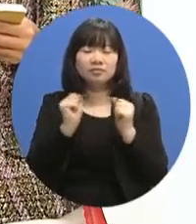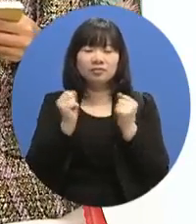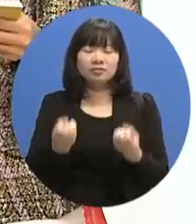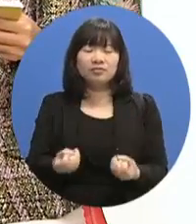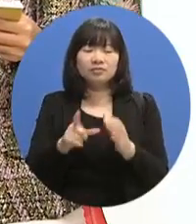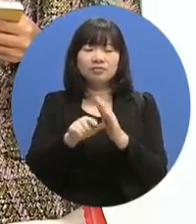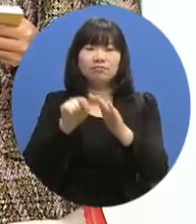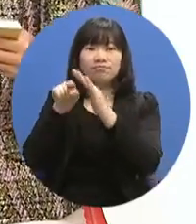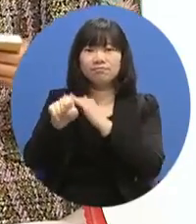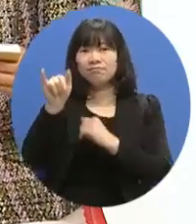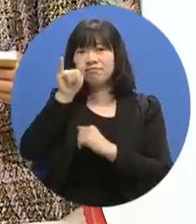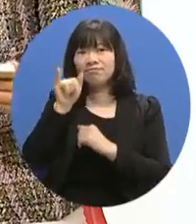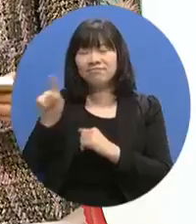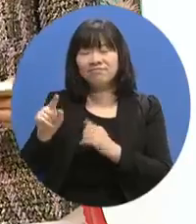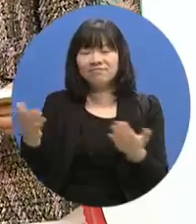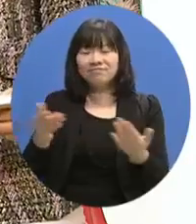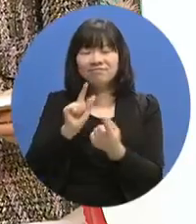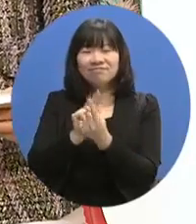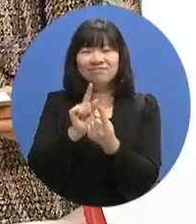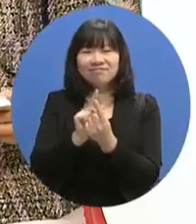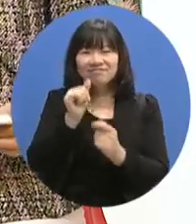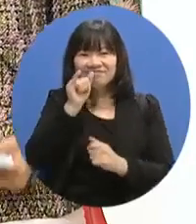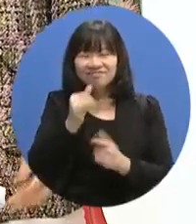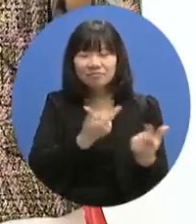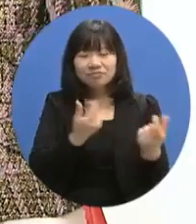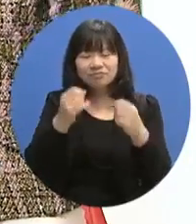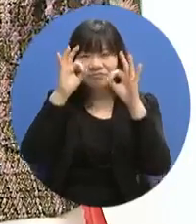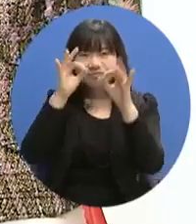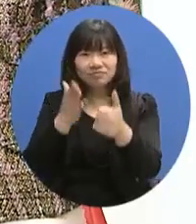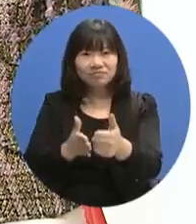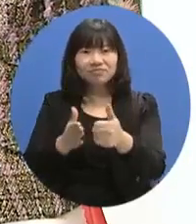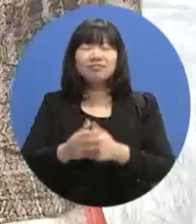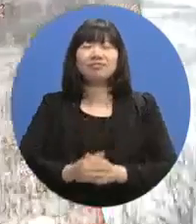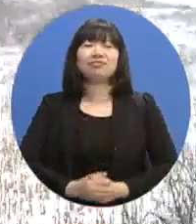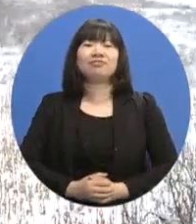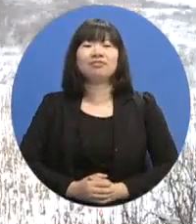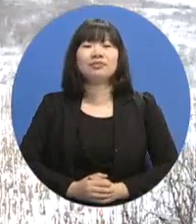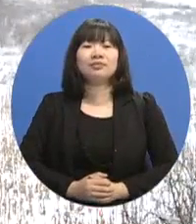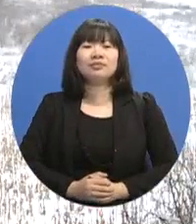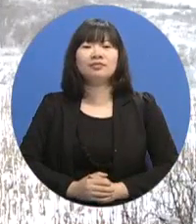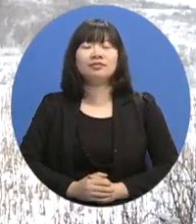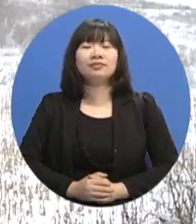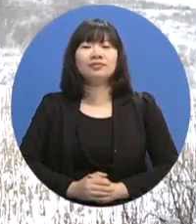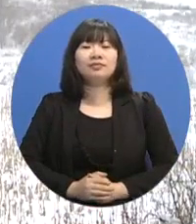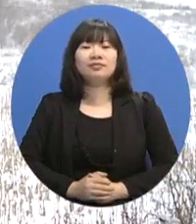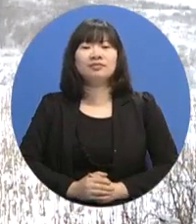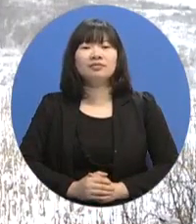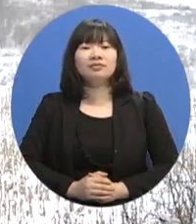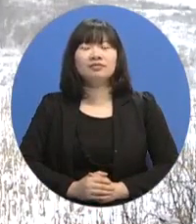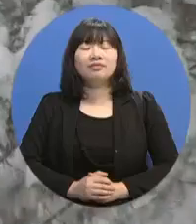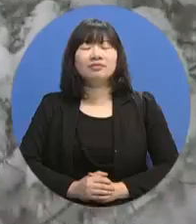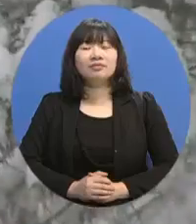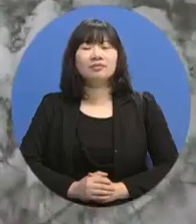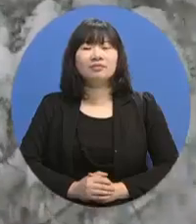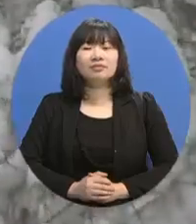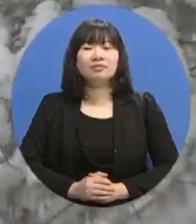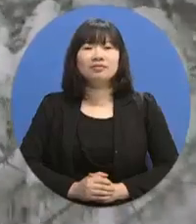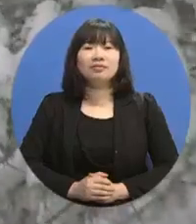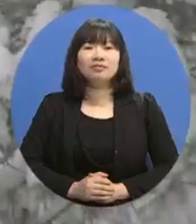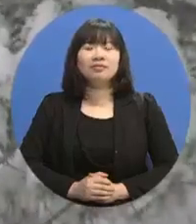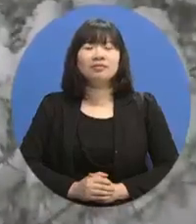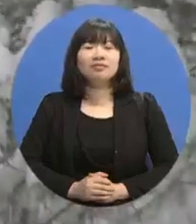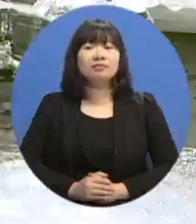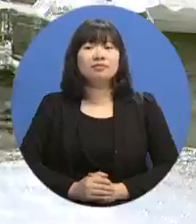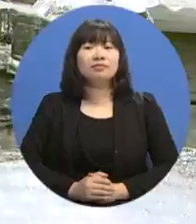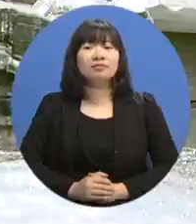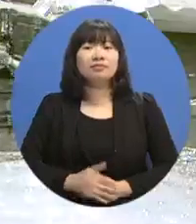축제에 갔다고 하거든요. 어떤 일이 벌어졌을지 함께 보시죠. 손이 시려워, 팔이